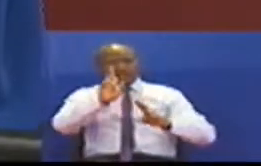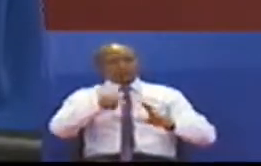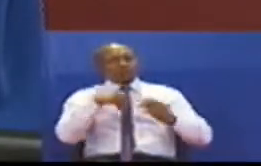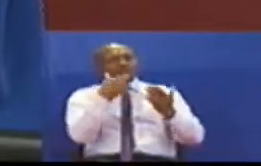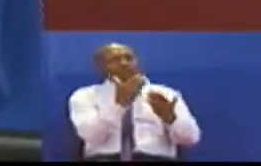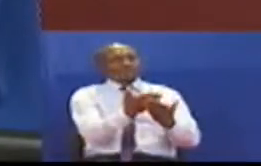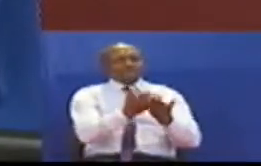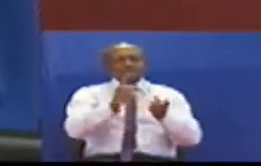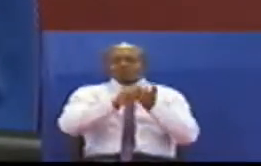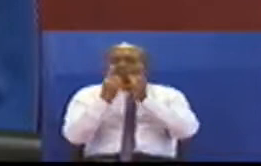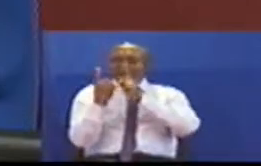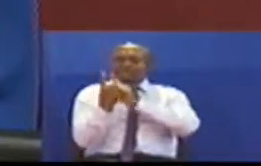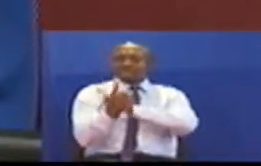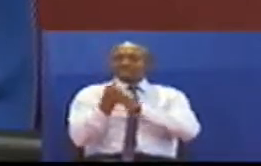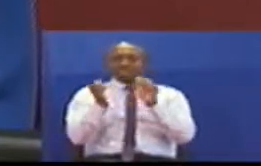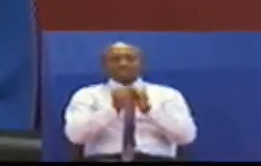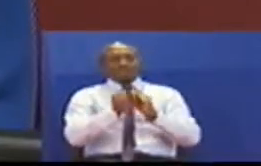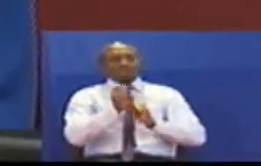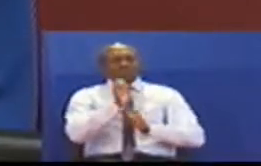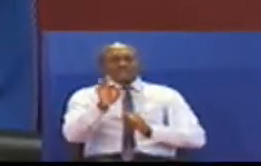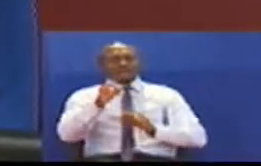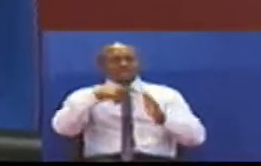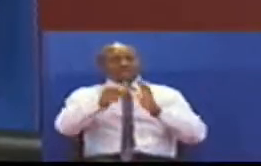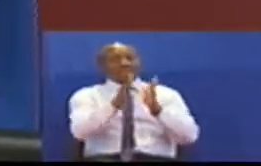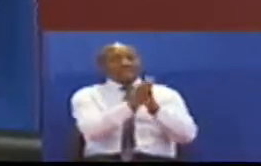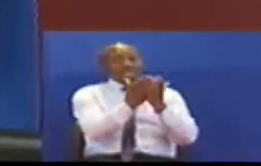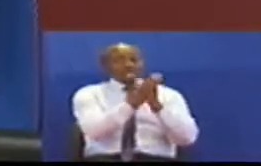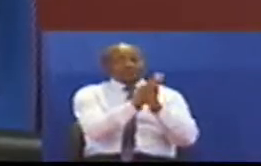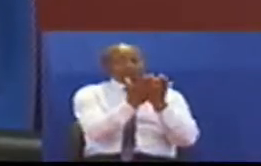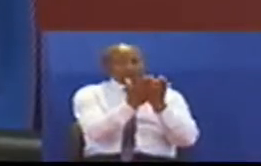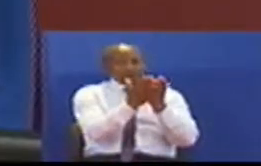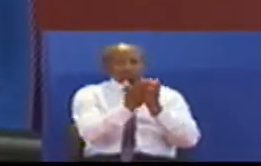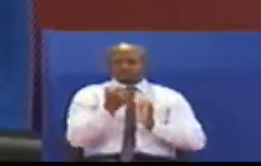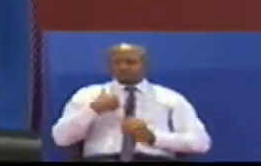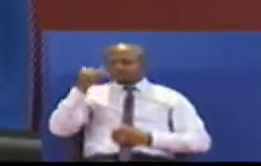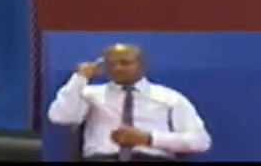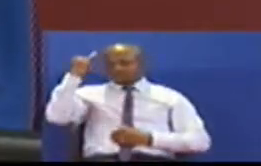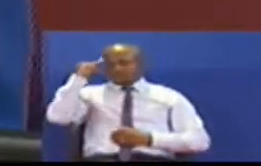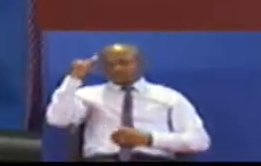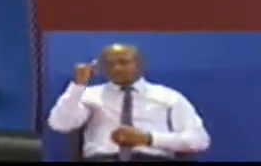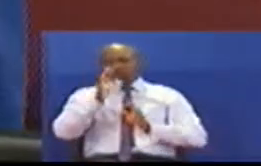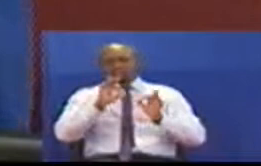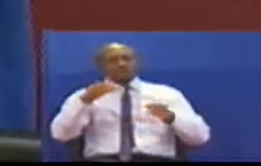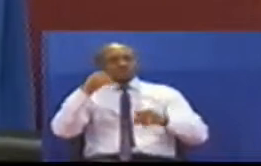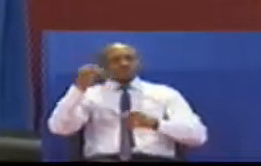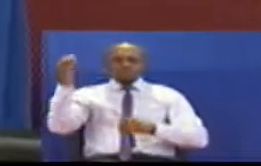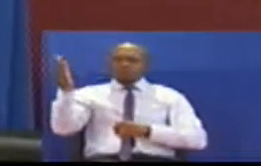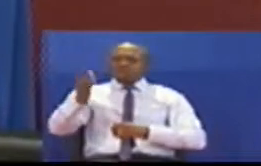unaopendekeza kubadili kitu fulani cha kikatiba, ushauri wangu ni kwamba ni vizuri ukafanya presentation